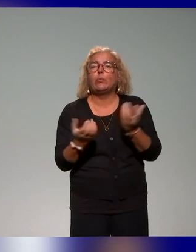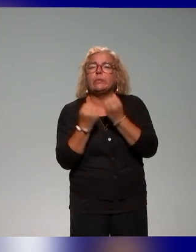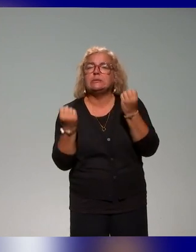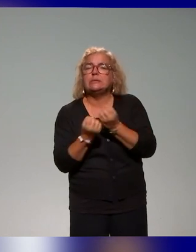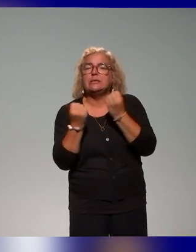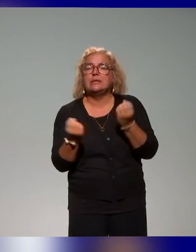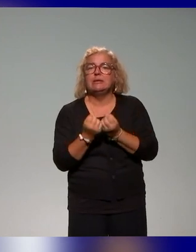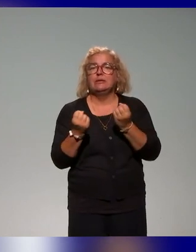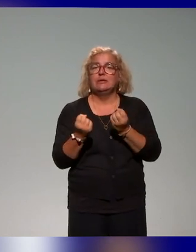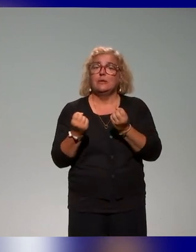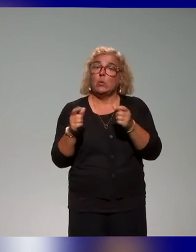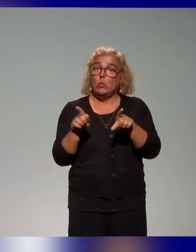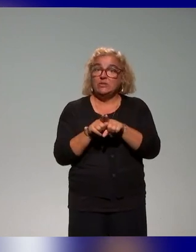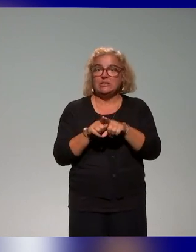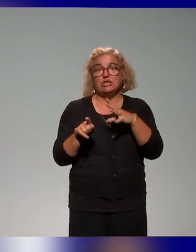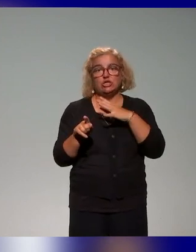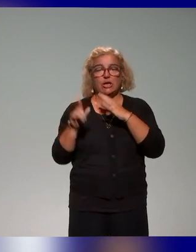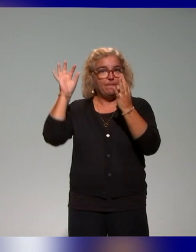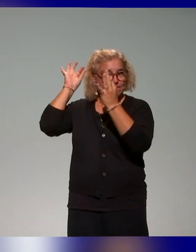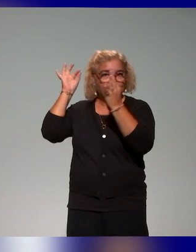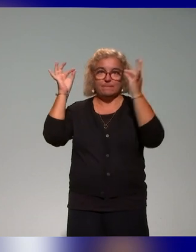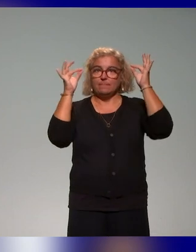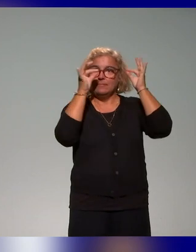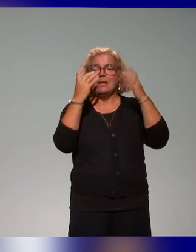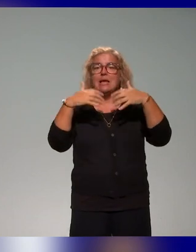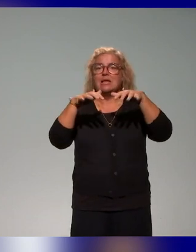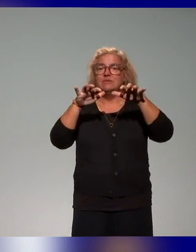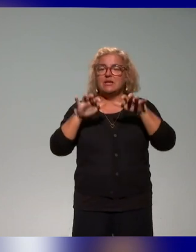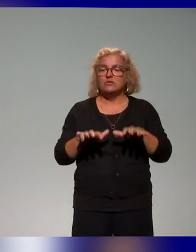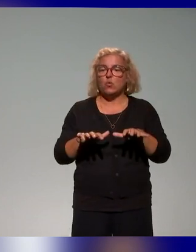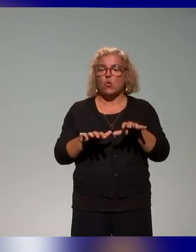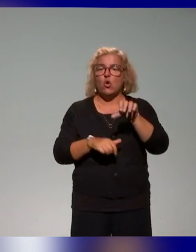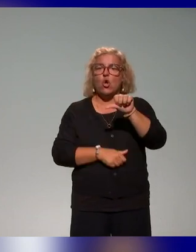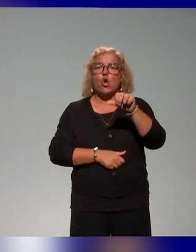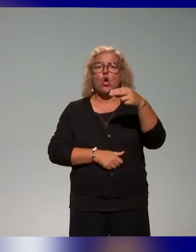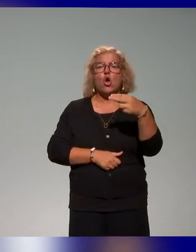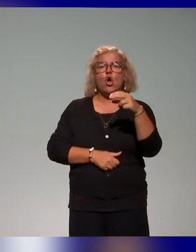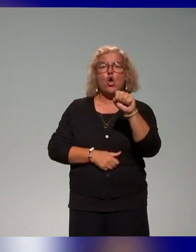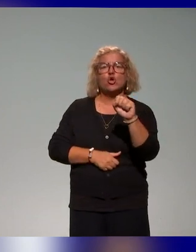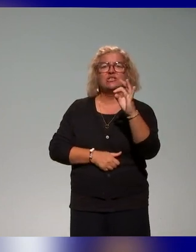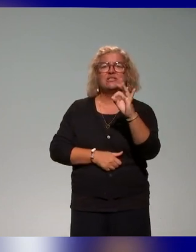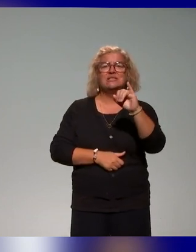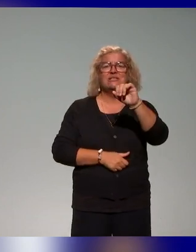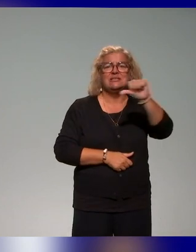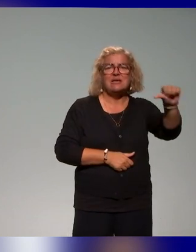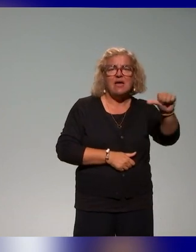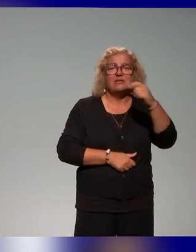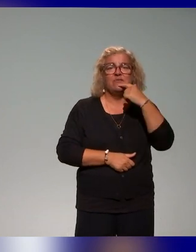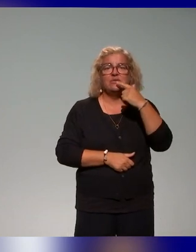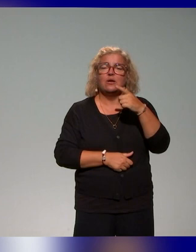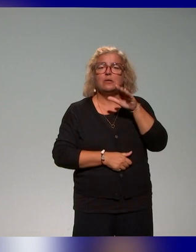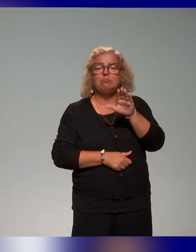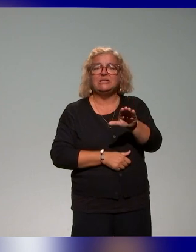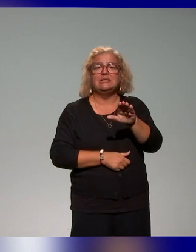C'est que je suis aussi, une de mes casquettes, c'est d'être administrateur de l'ANSTIA, qui est de l'Association nationale des services TIS et de l'audiovisuel de